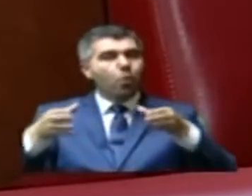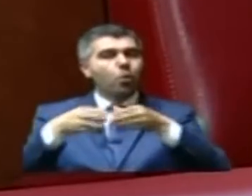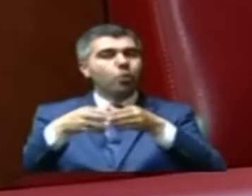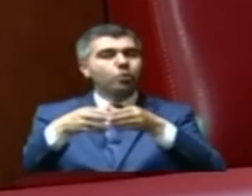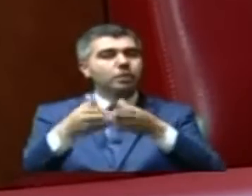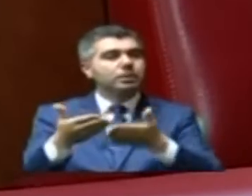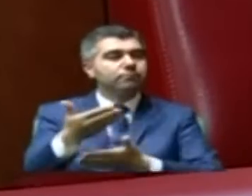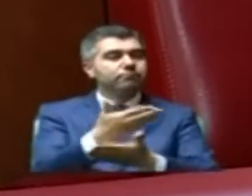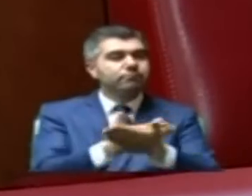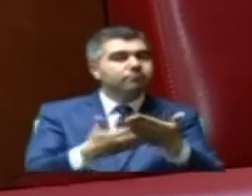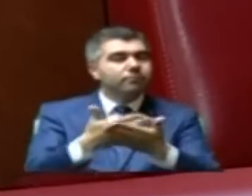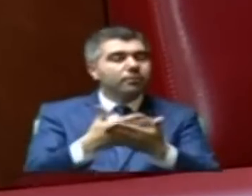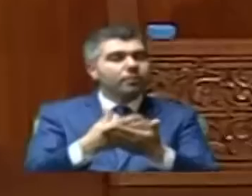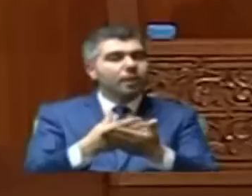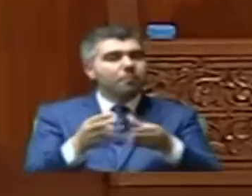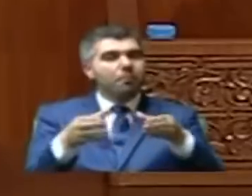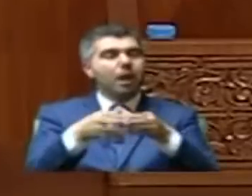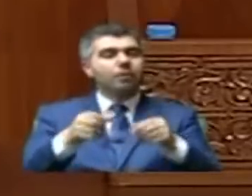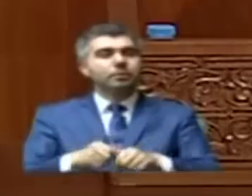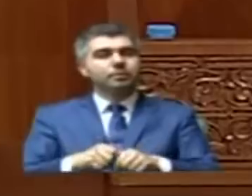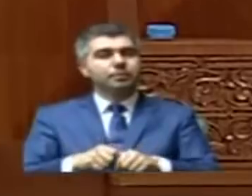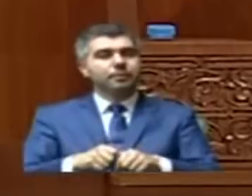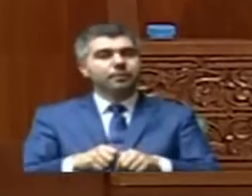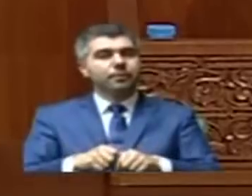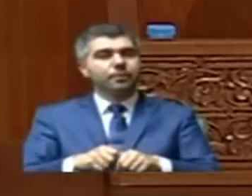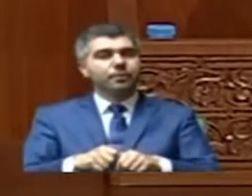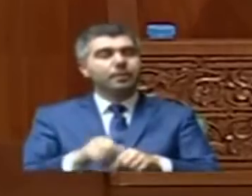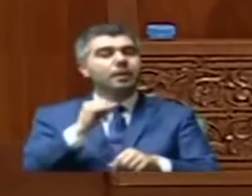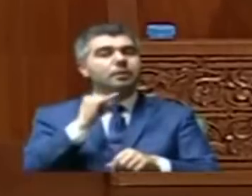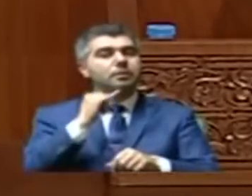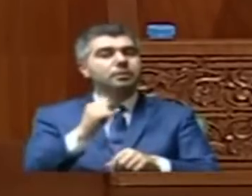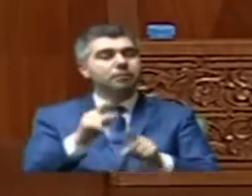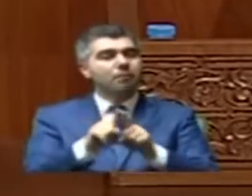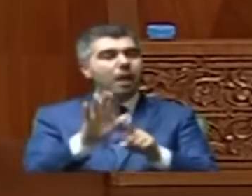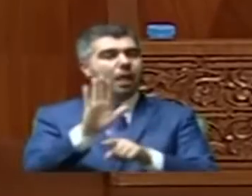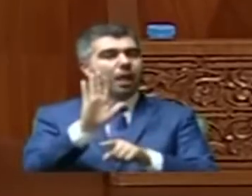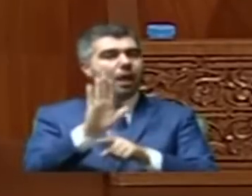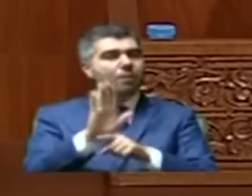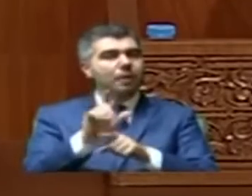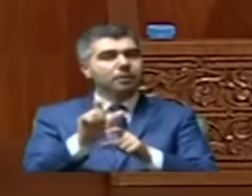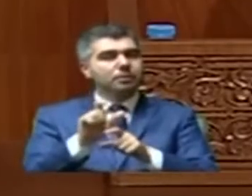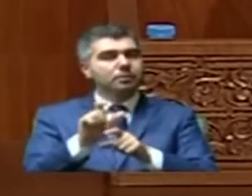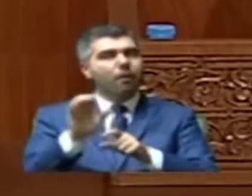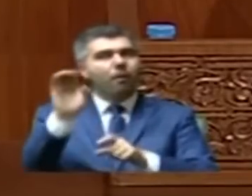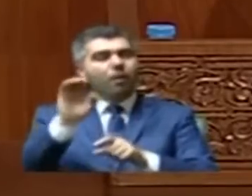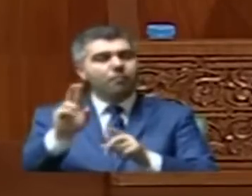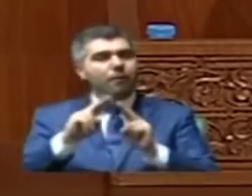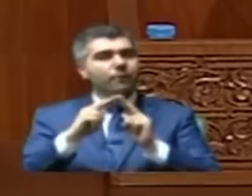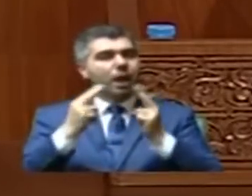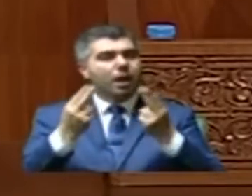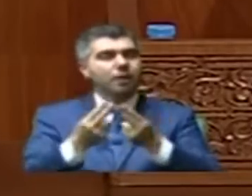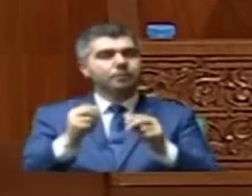مختلف المتدخلين في القطاع المعني من جهه والرجوع ايضا الى خبرات خارج الناس اللي في